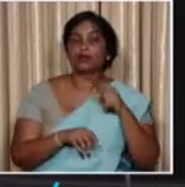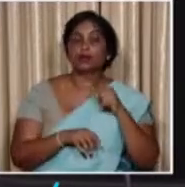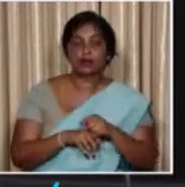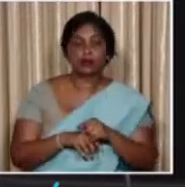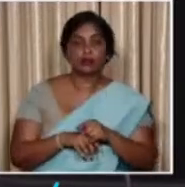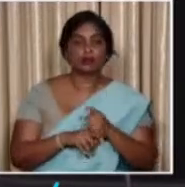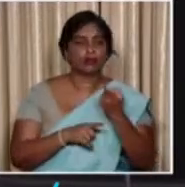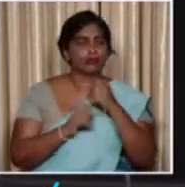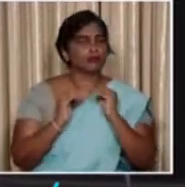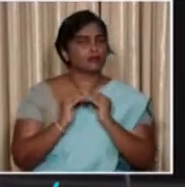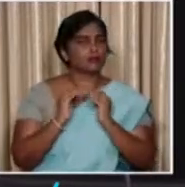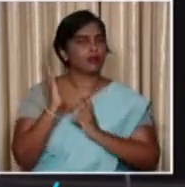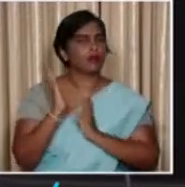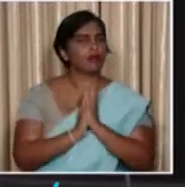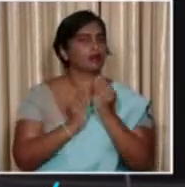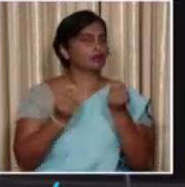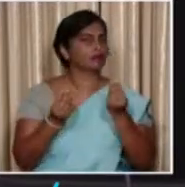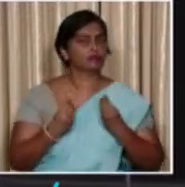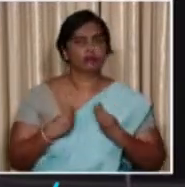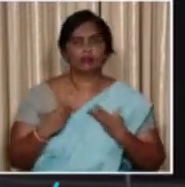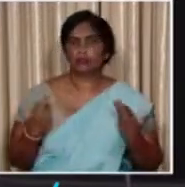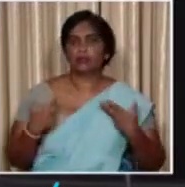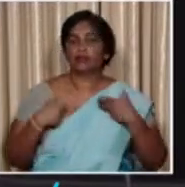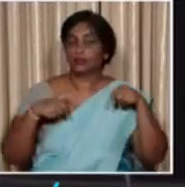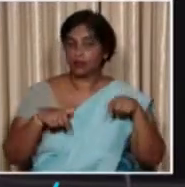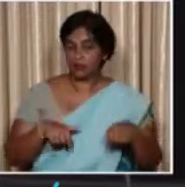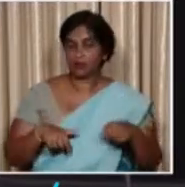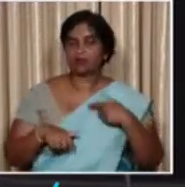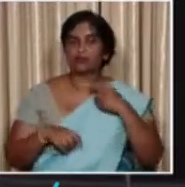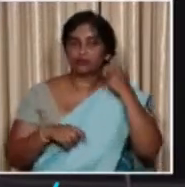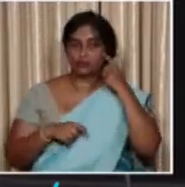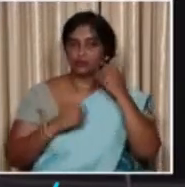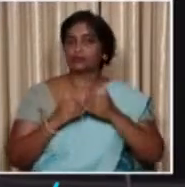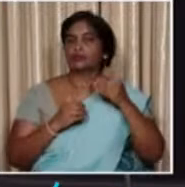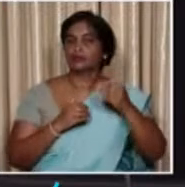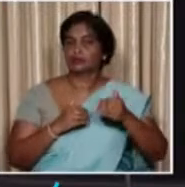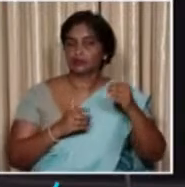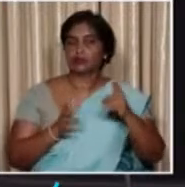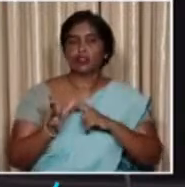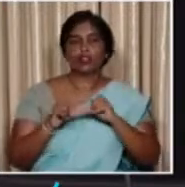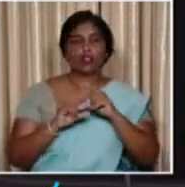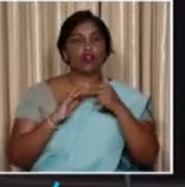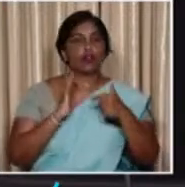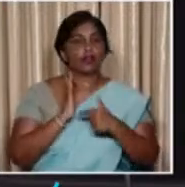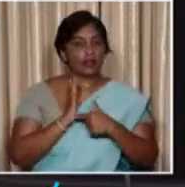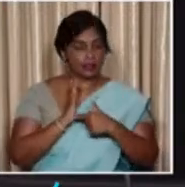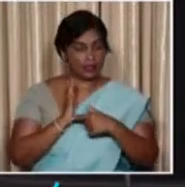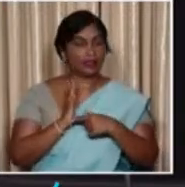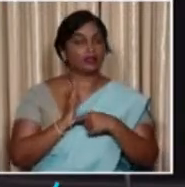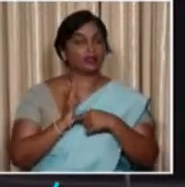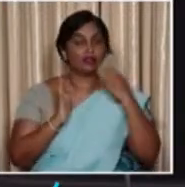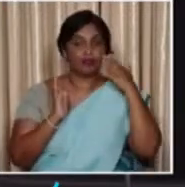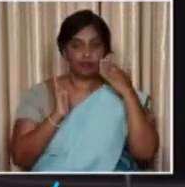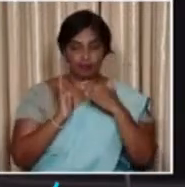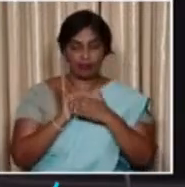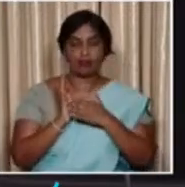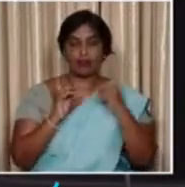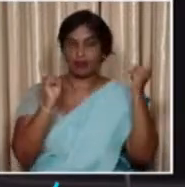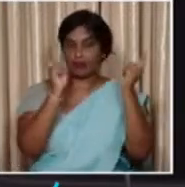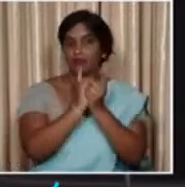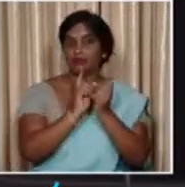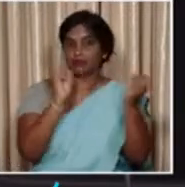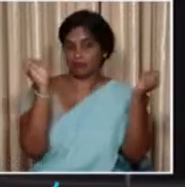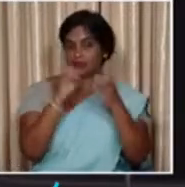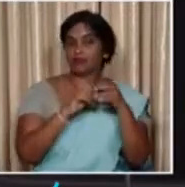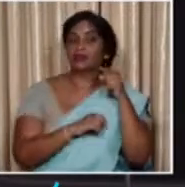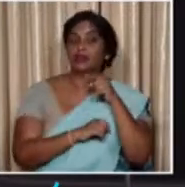මේකේදී සමාන අයිතිවාසිකම් ලැබෙන්නේ නැහැ එතකොට දැන් මම දන්නවා ඉදිරියේදී විගණකාධිපති දෙපාර්තමේන්තුවේ මේ පිළිබඳව ඔබතුමා හම්බලා කතා